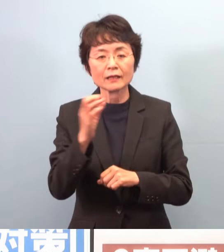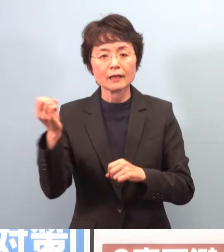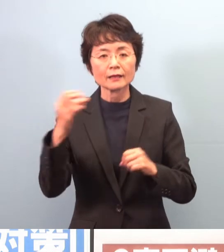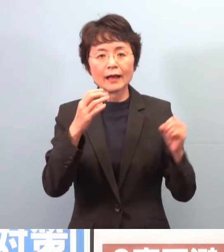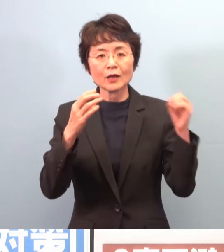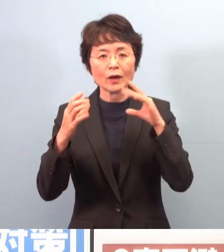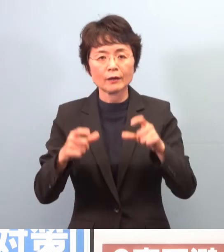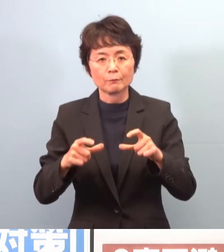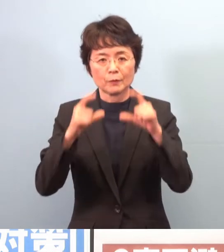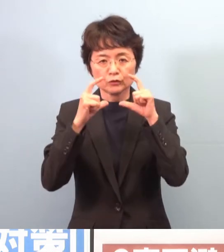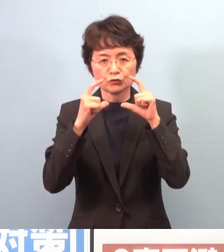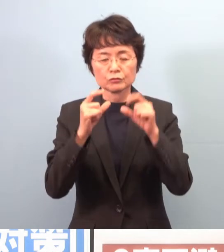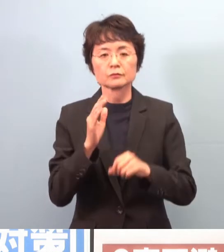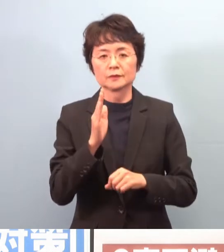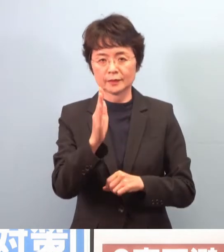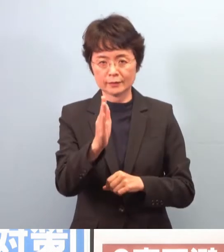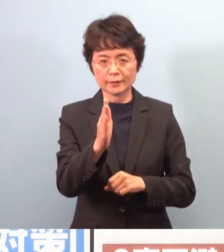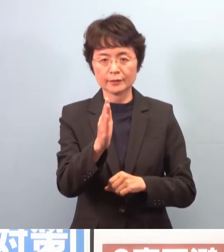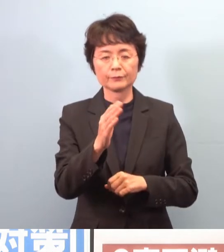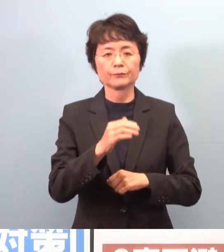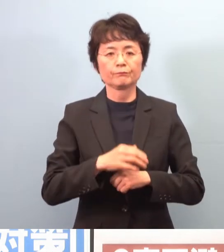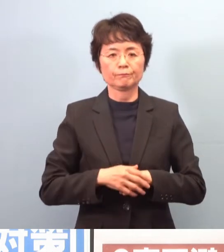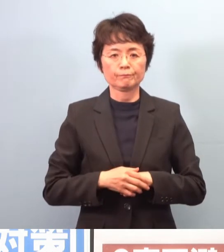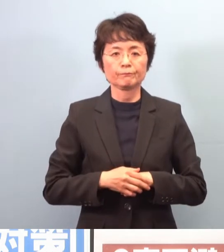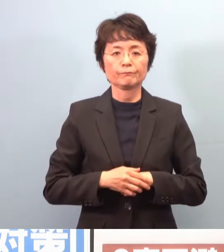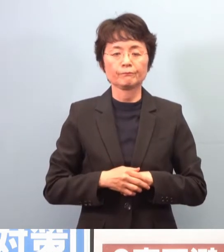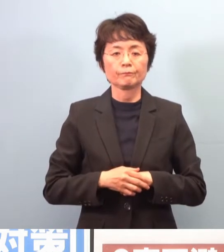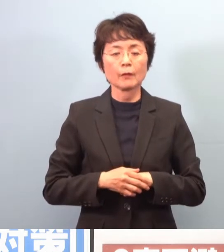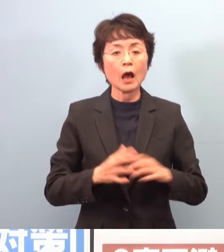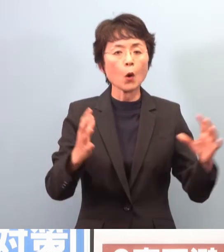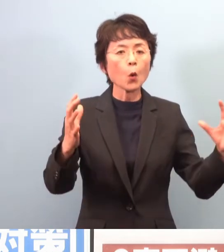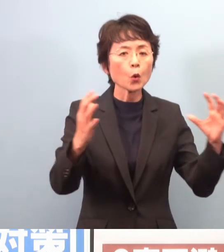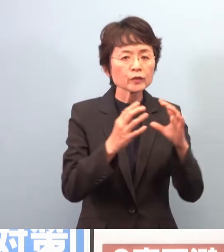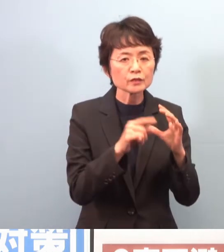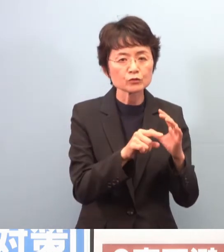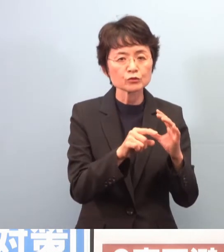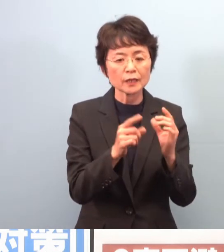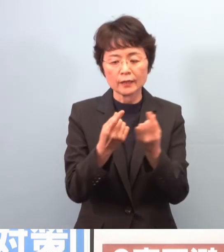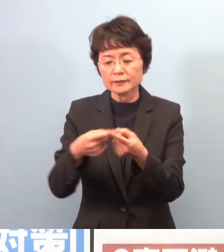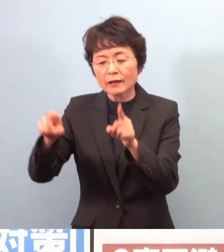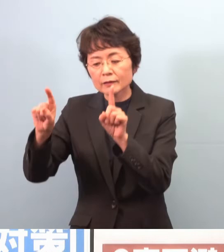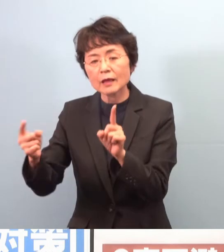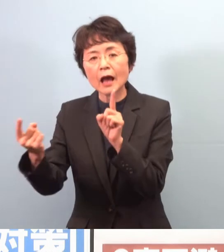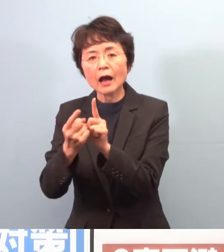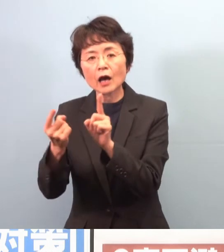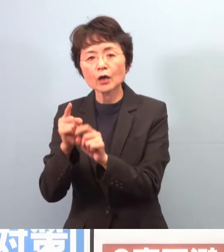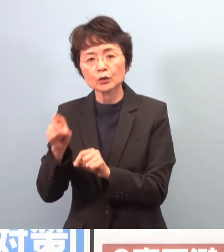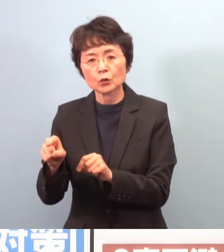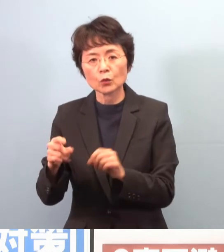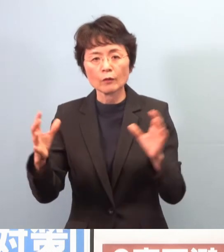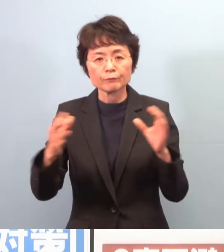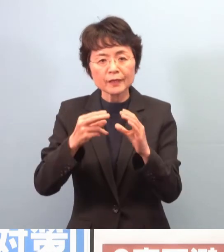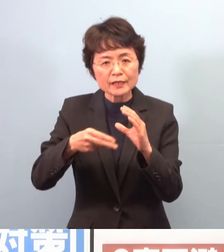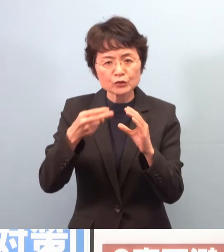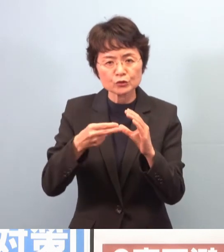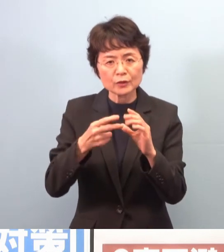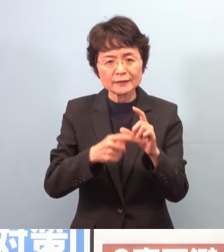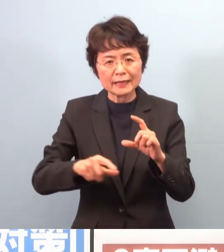避け、会話の時にはマスクを着用してください。大人数や普段会わない方との飲食